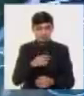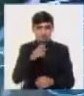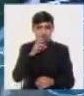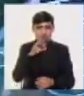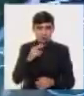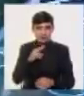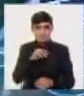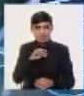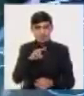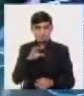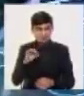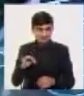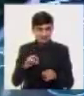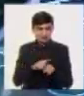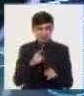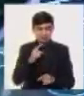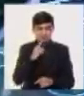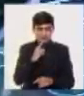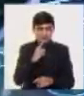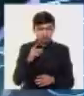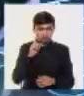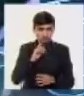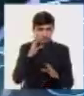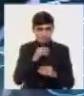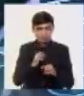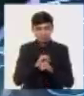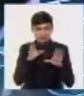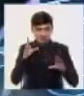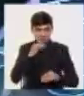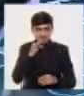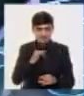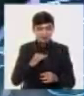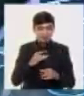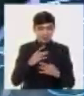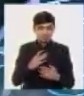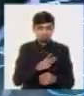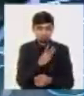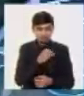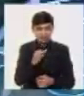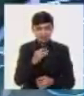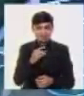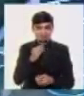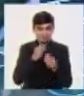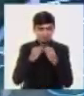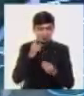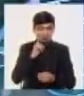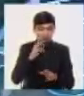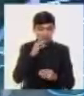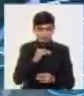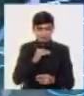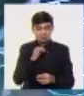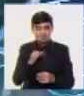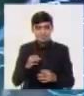Пепси. Его особенный вкус сделает любое торжество ярче, атмосферу веселее, а еду вкуснее. Скажи кушты Новому